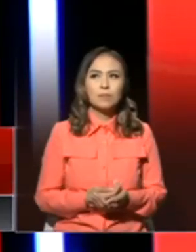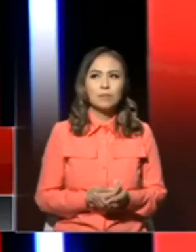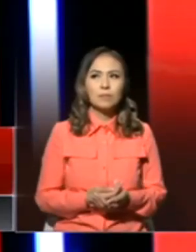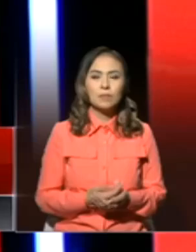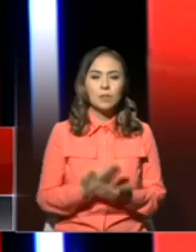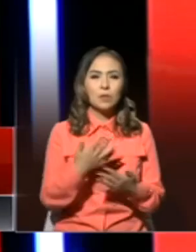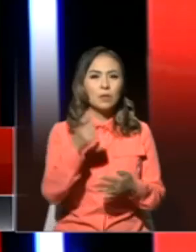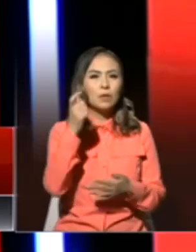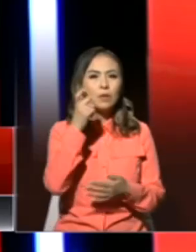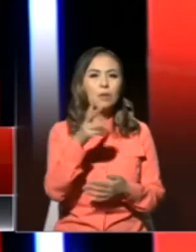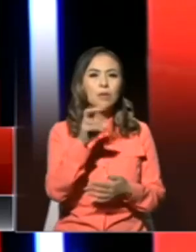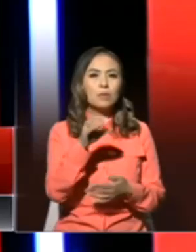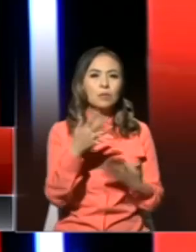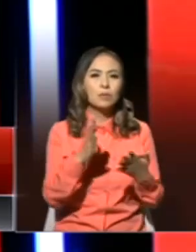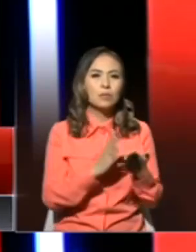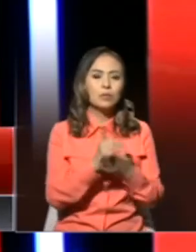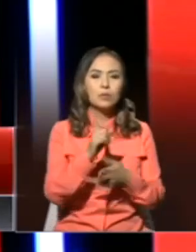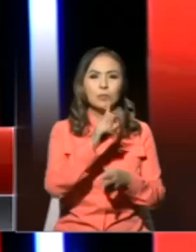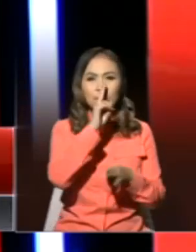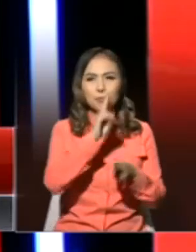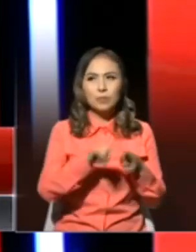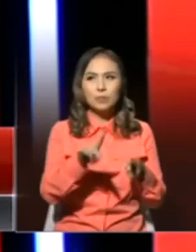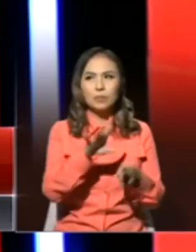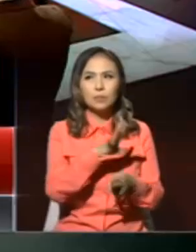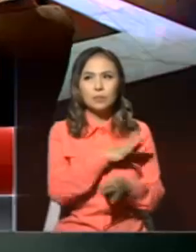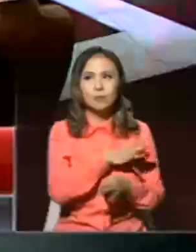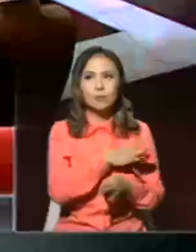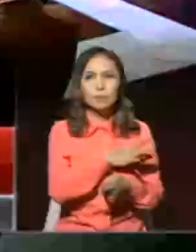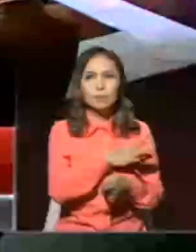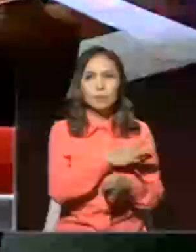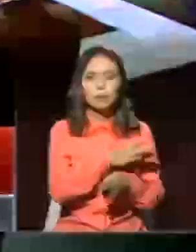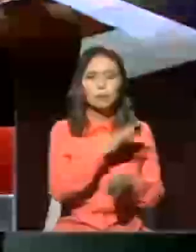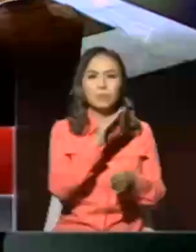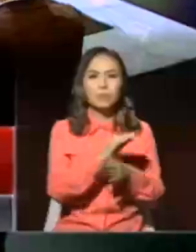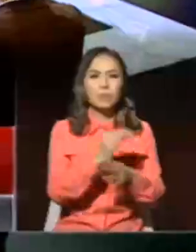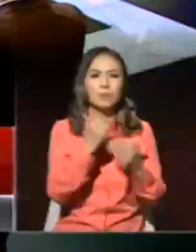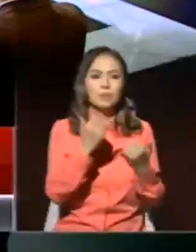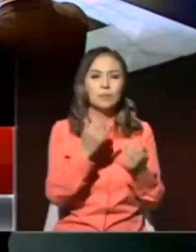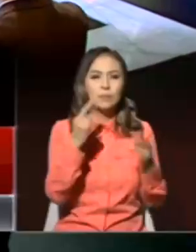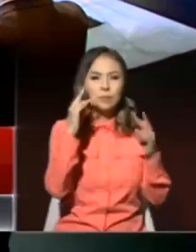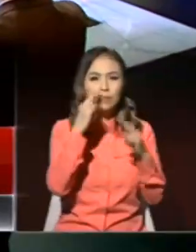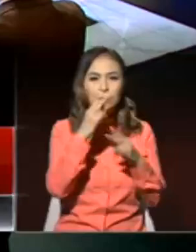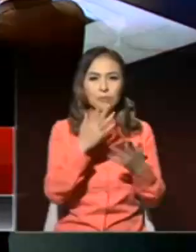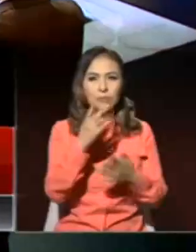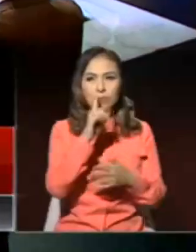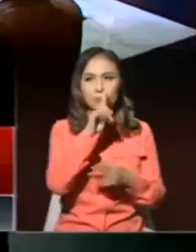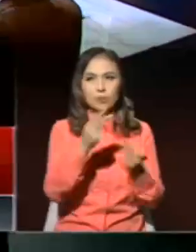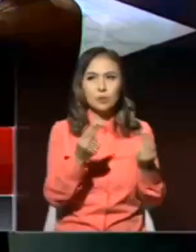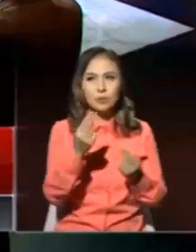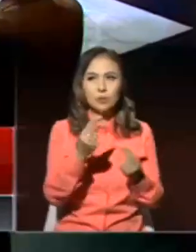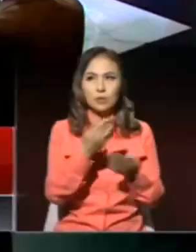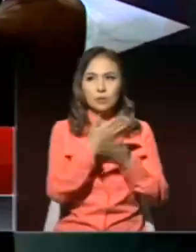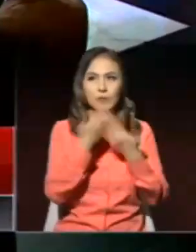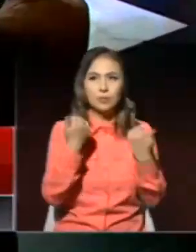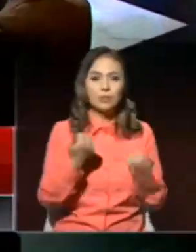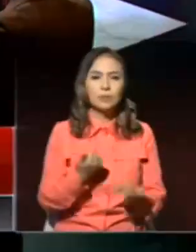неше жыл ойнадыңыз? Неден айырылдыңыз? Нені жоғалттыңыз? Және қазір қателеспесек, сіз бұл ойынды ойнамайсыз, иә?